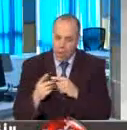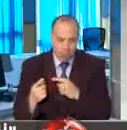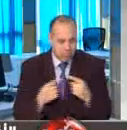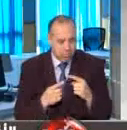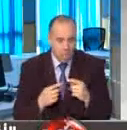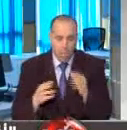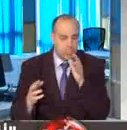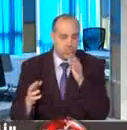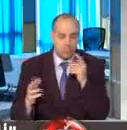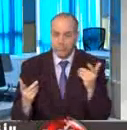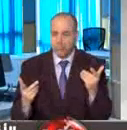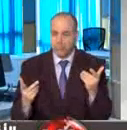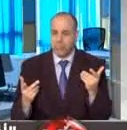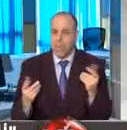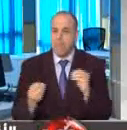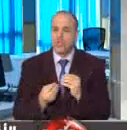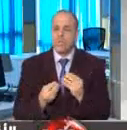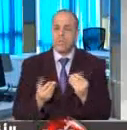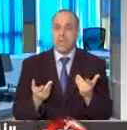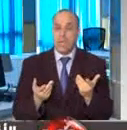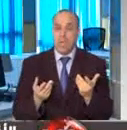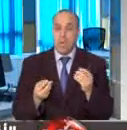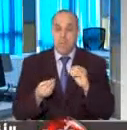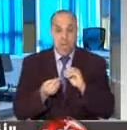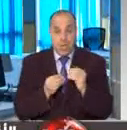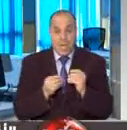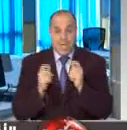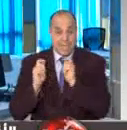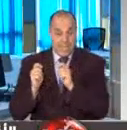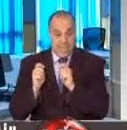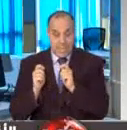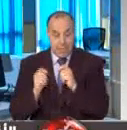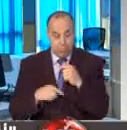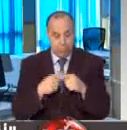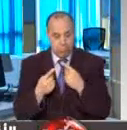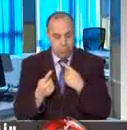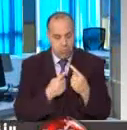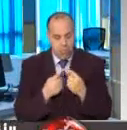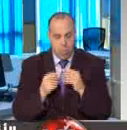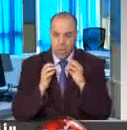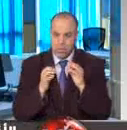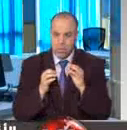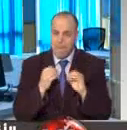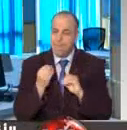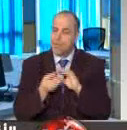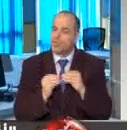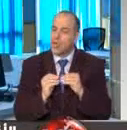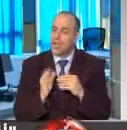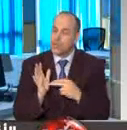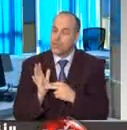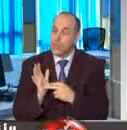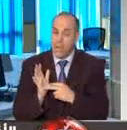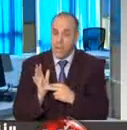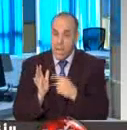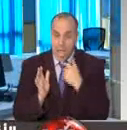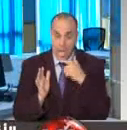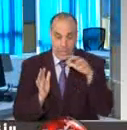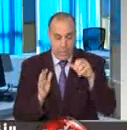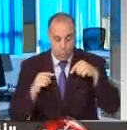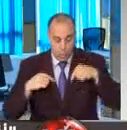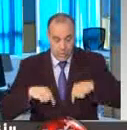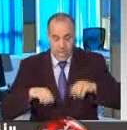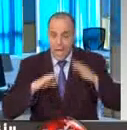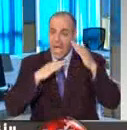على عدد من القضايا، تتكثف المساعي الدبلوماسية لاستئناف المفاوضات حول الأزمة السورية. وقد دعا وزير